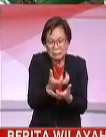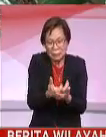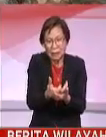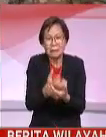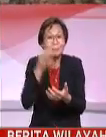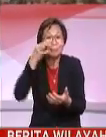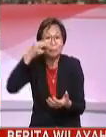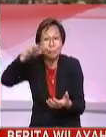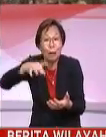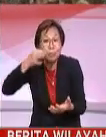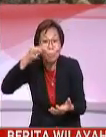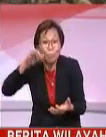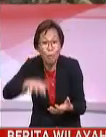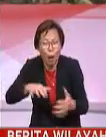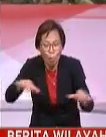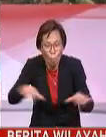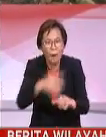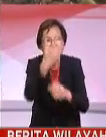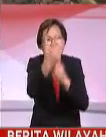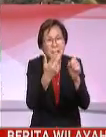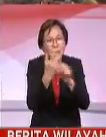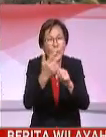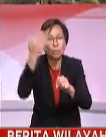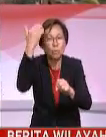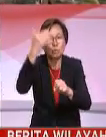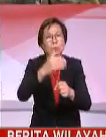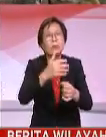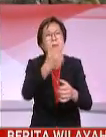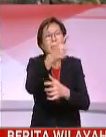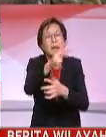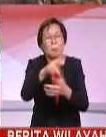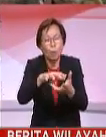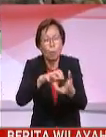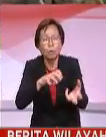kelulut yang diusahakan sejak 3 tahun lalu rosak.